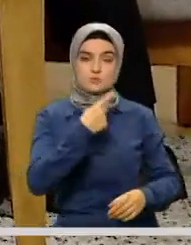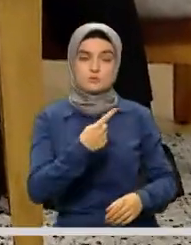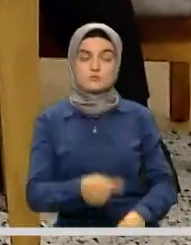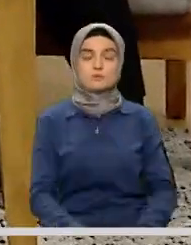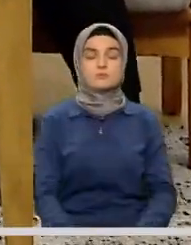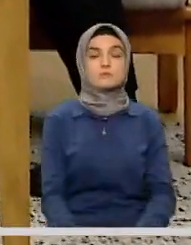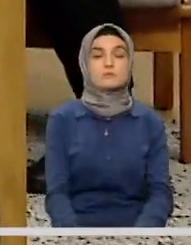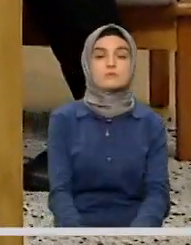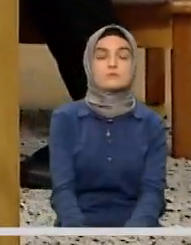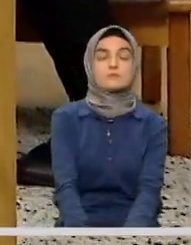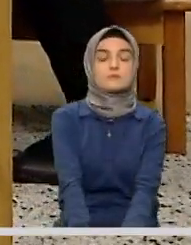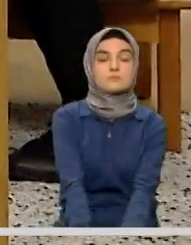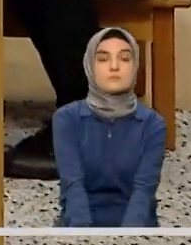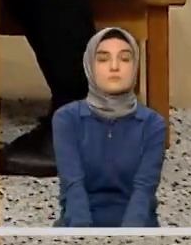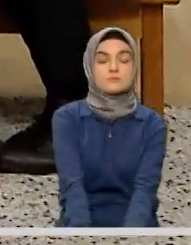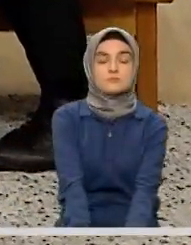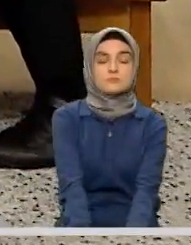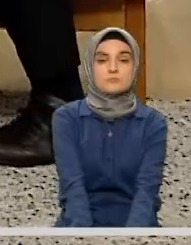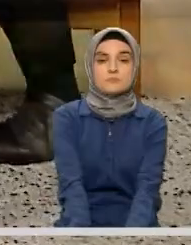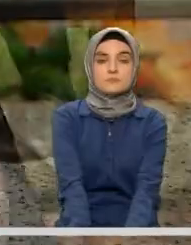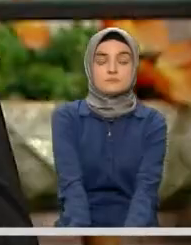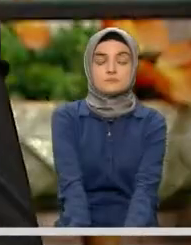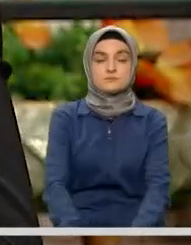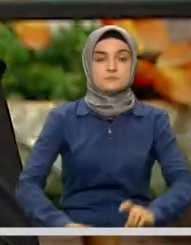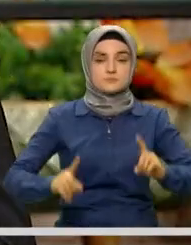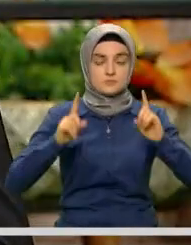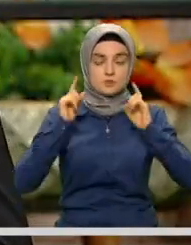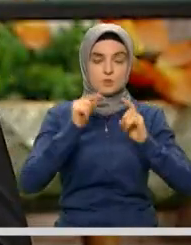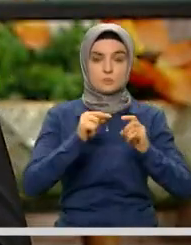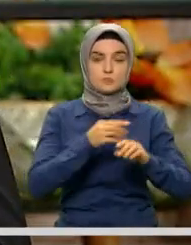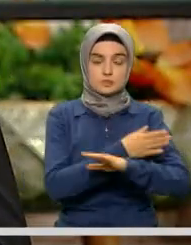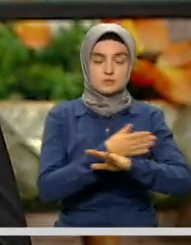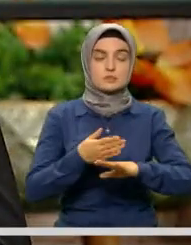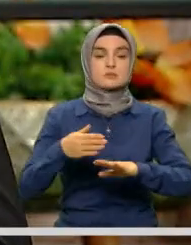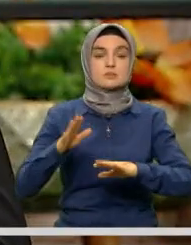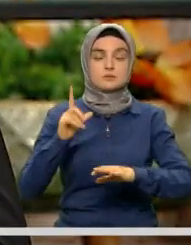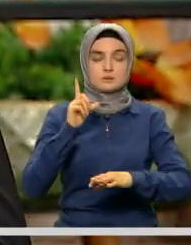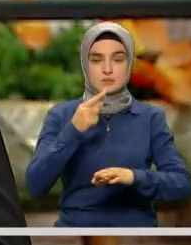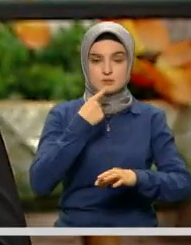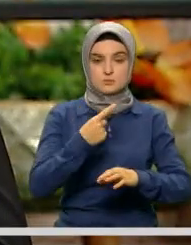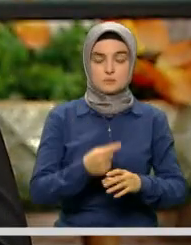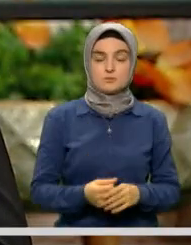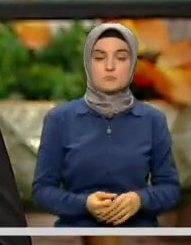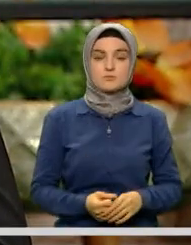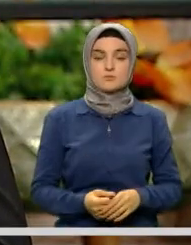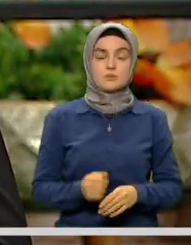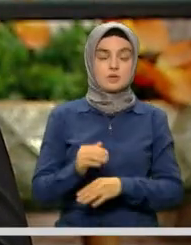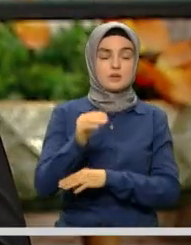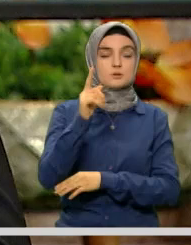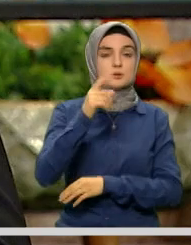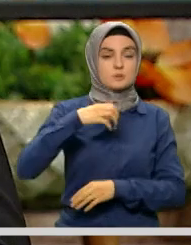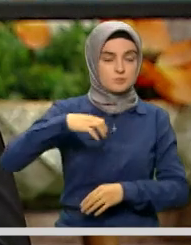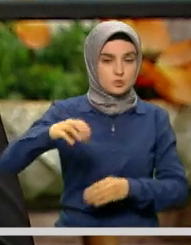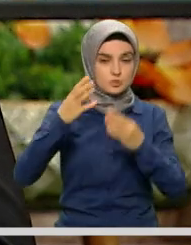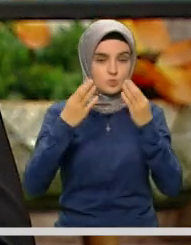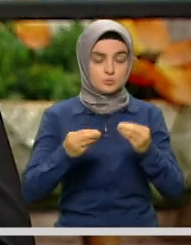özelliği söyleniyor. Ve tevbenin hiçbir zaman bu anlamda geciktirilmemesi, yani her daim hayatın bir parçası olması çok